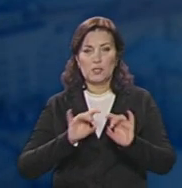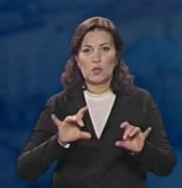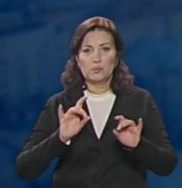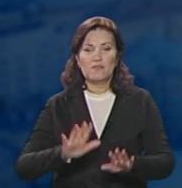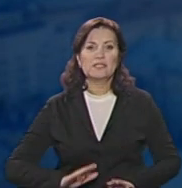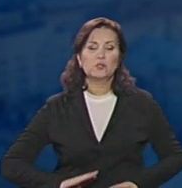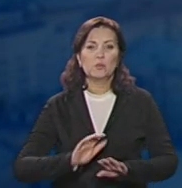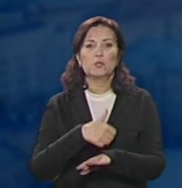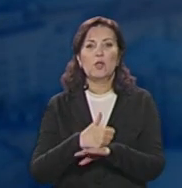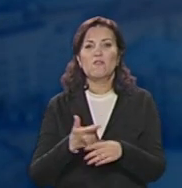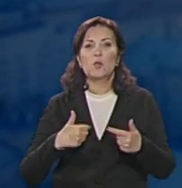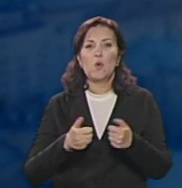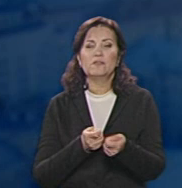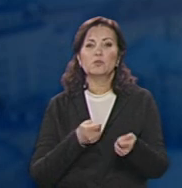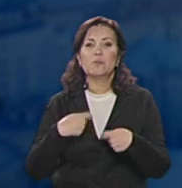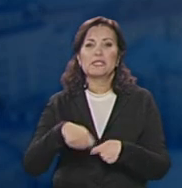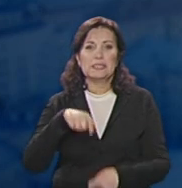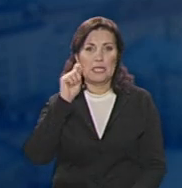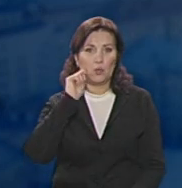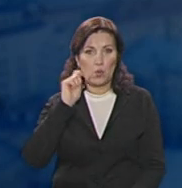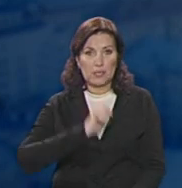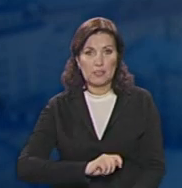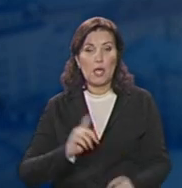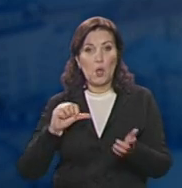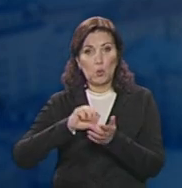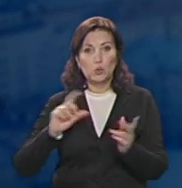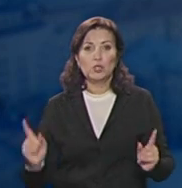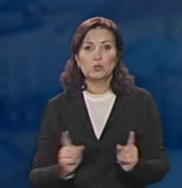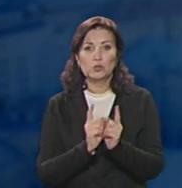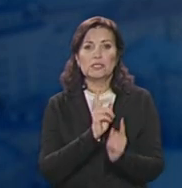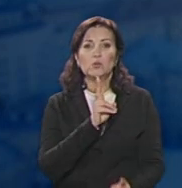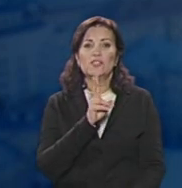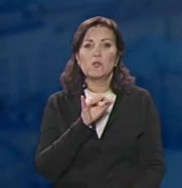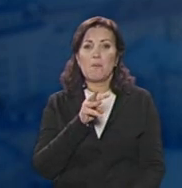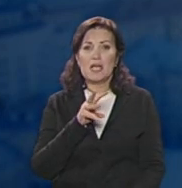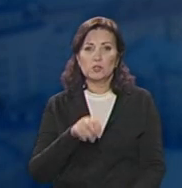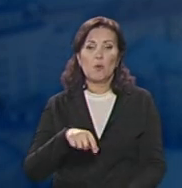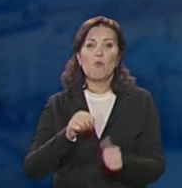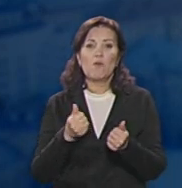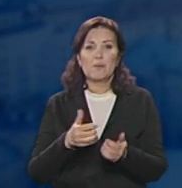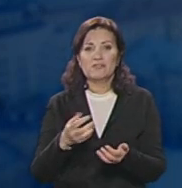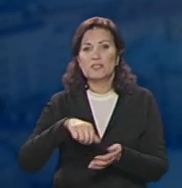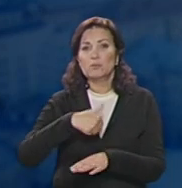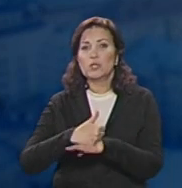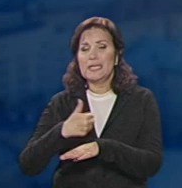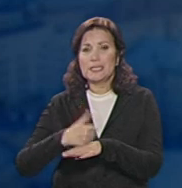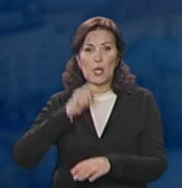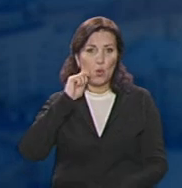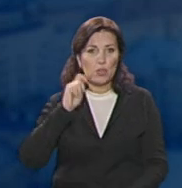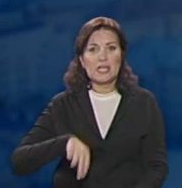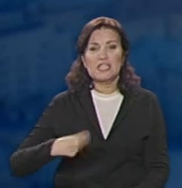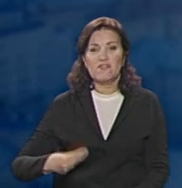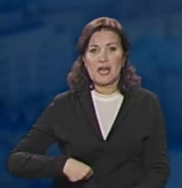Офісу президента України Кирило Тимошенко. Участь у зустрічі в нормандському форматі візьмуть лідери України, Франції, Німеччини та